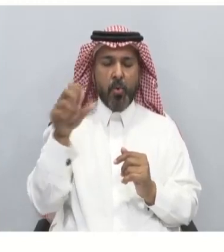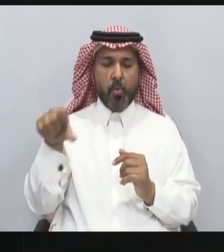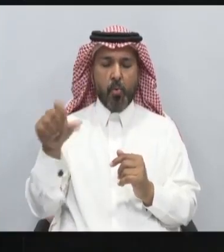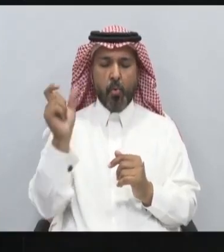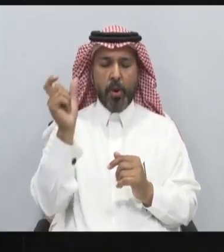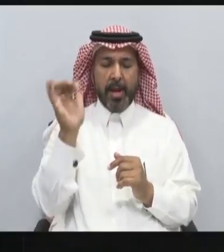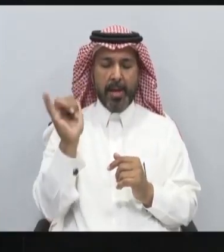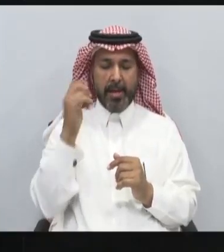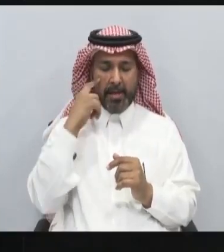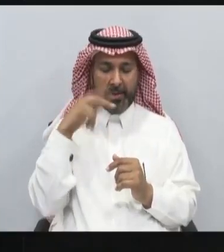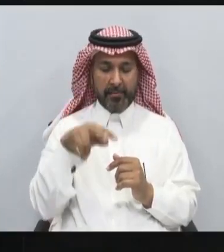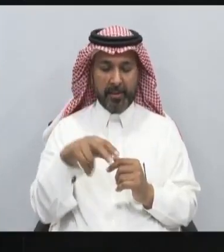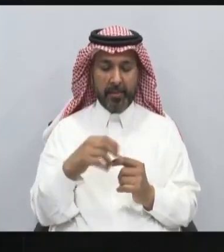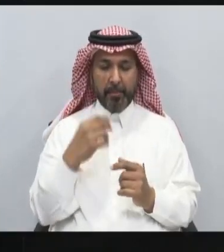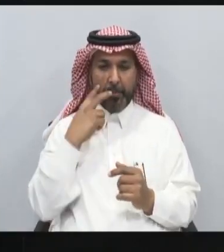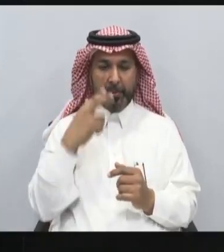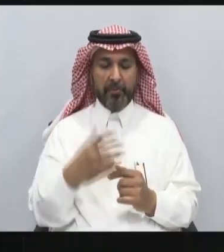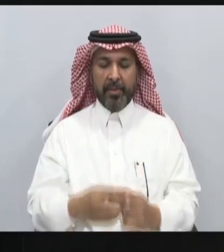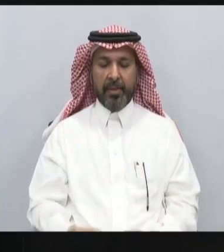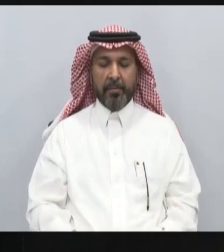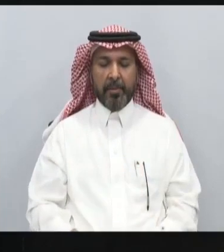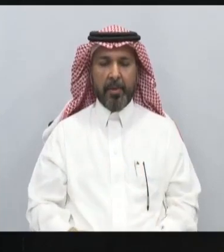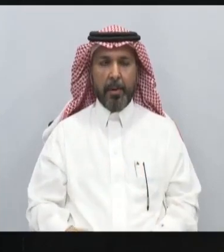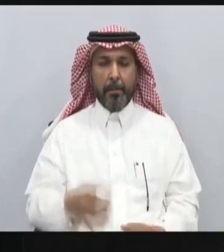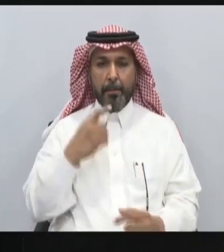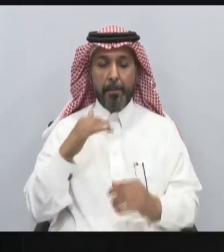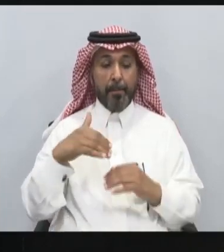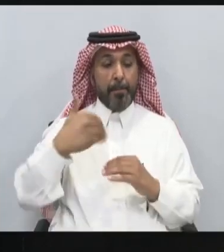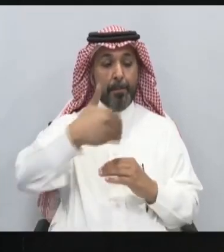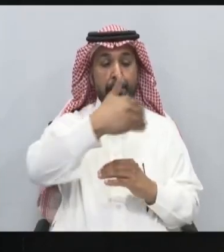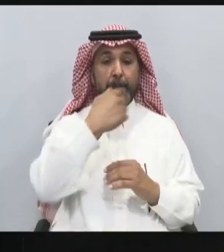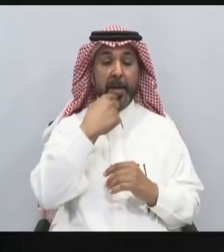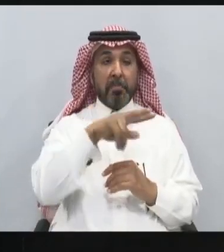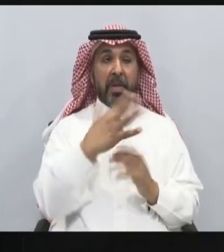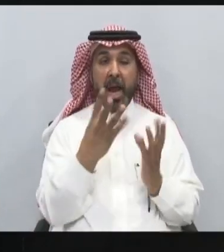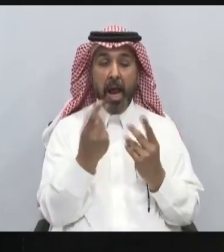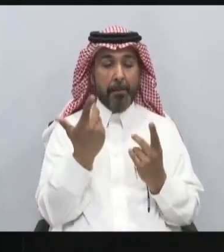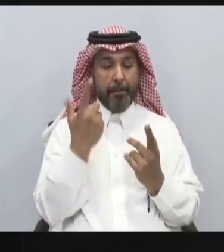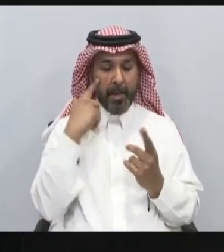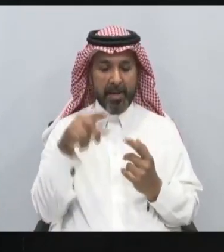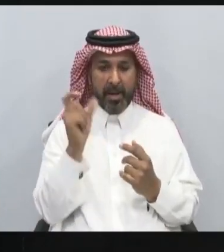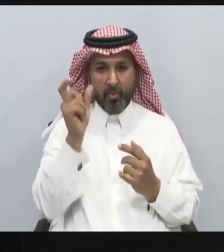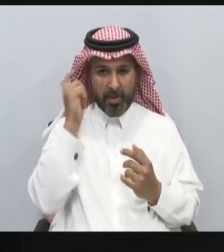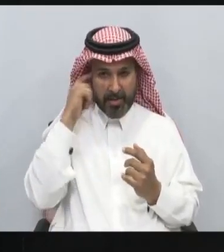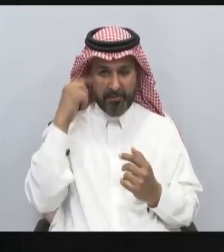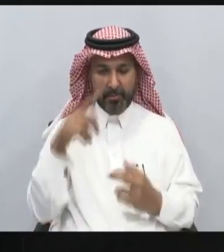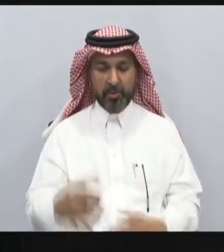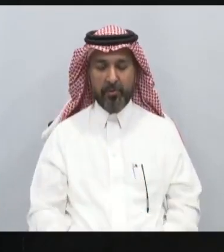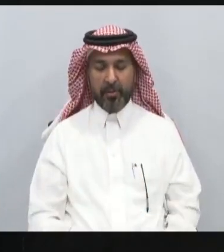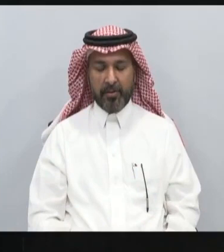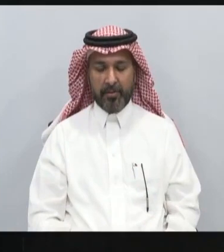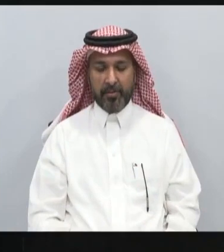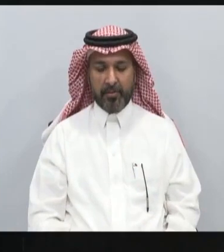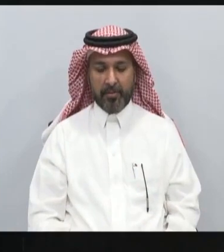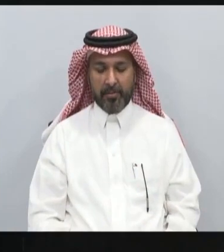أجيب منها أي حد من حدود المتتابعة. طبعا بنشوف أيضا تعرفنا على كيفية إيجاد